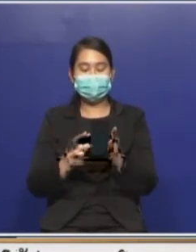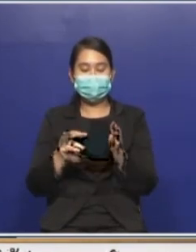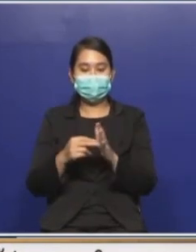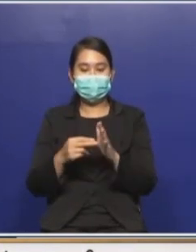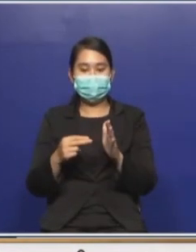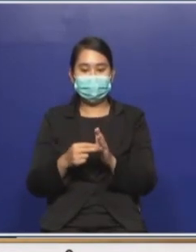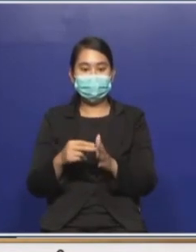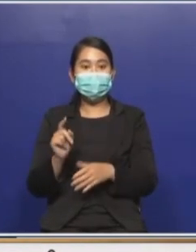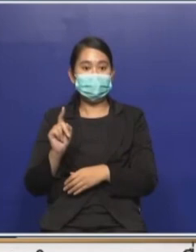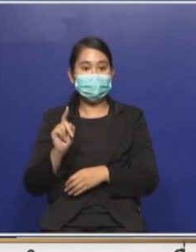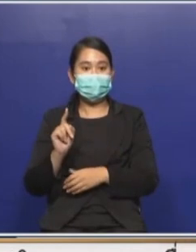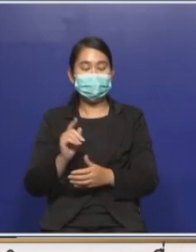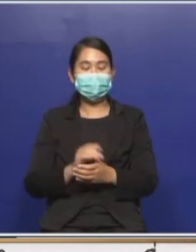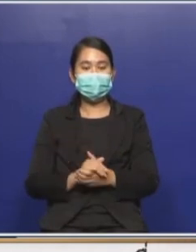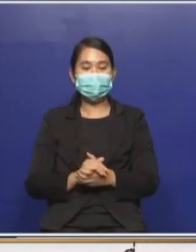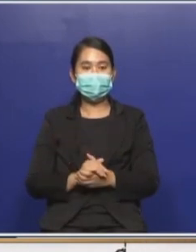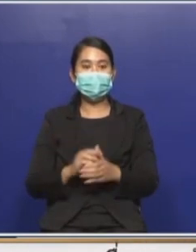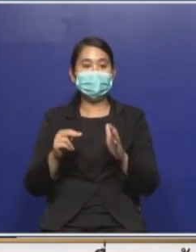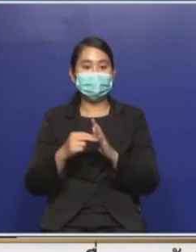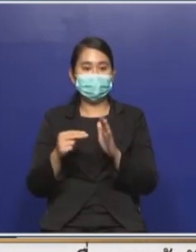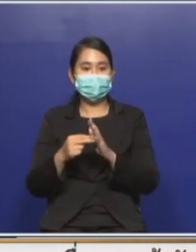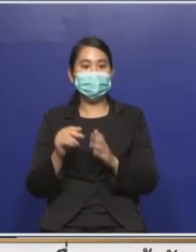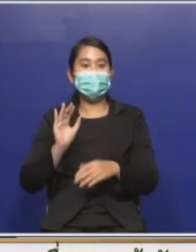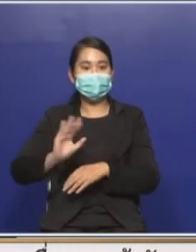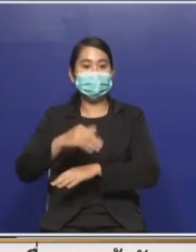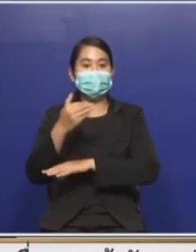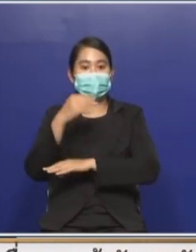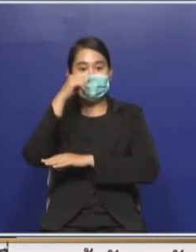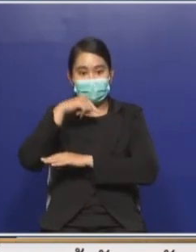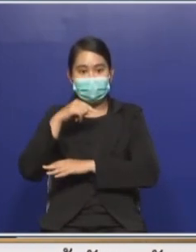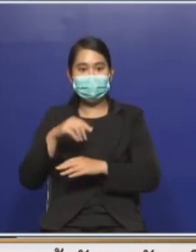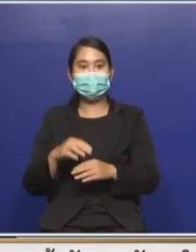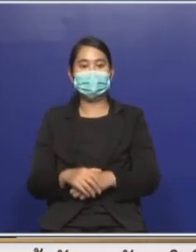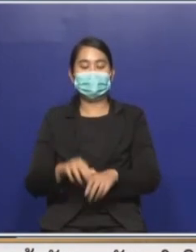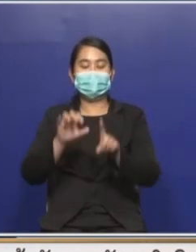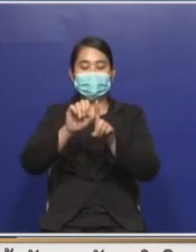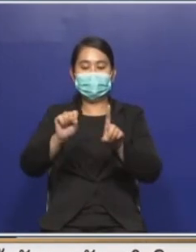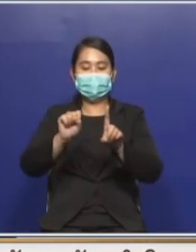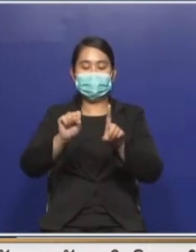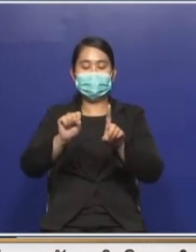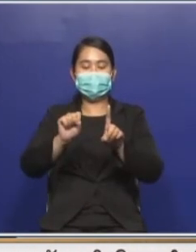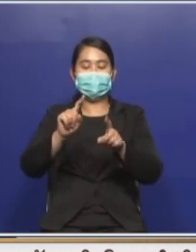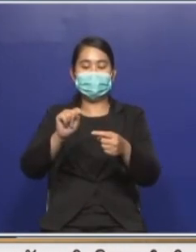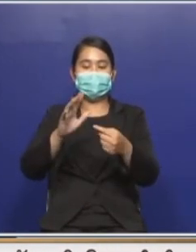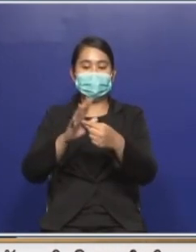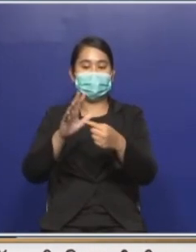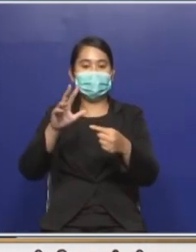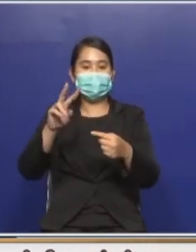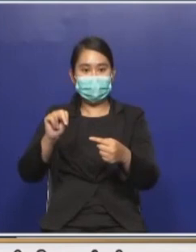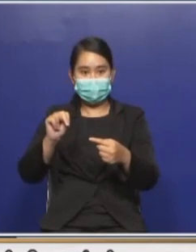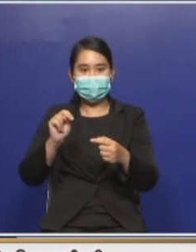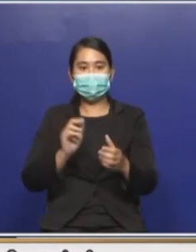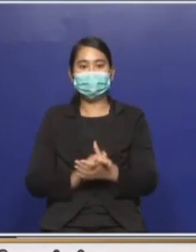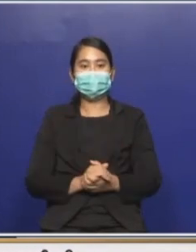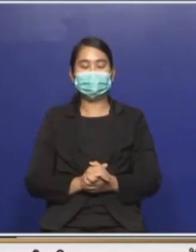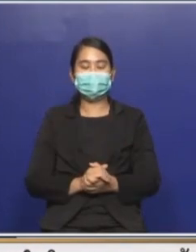รัพย์แห่งประเทศไทยล้างสต็อก 100,000 ตันท่านประธ